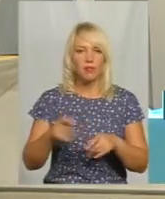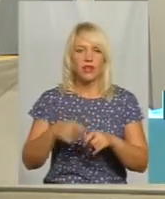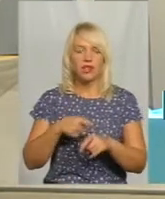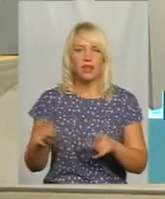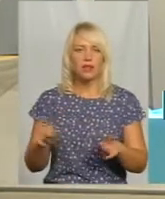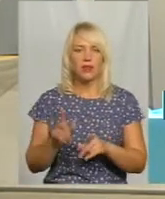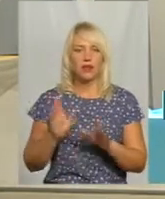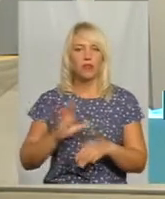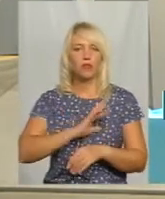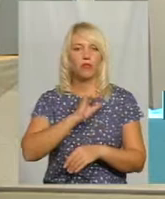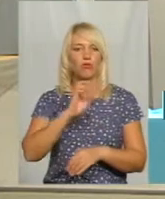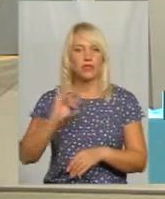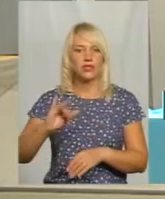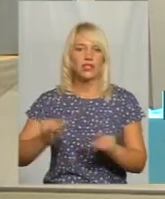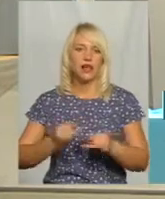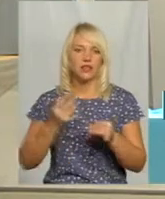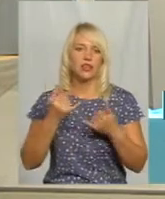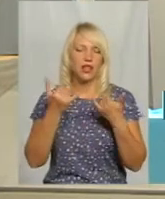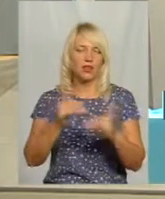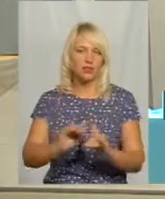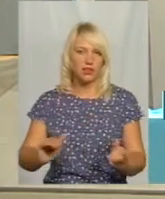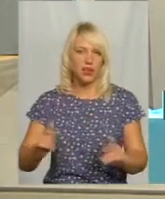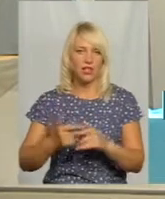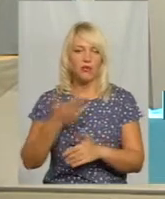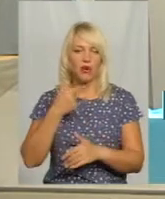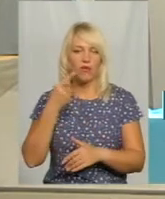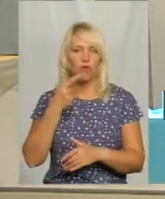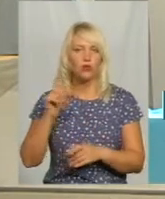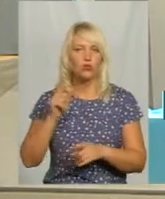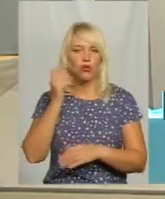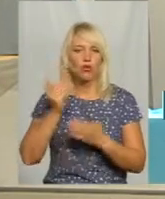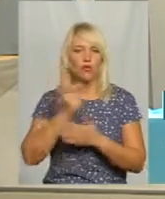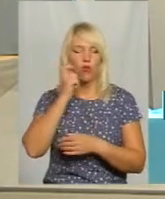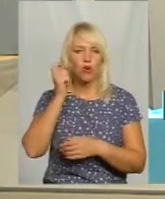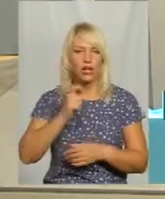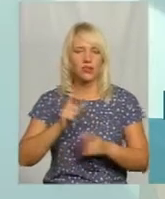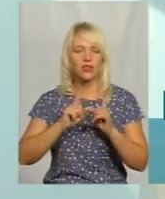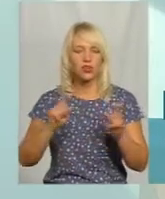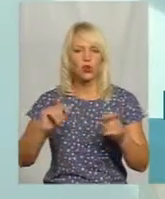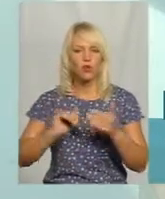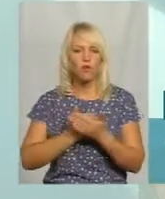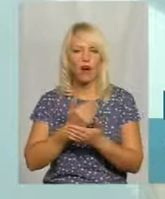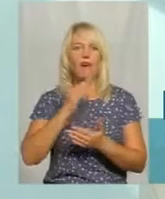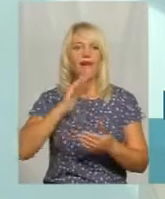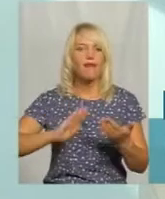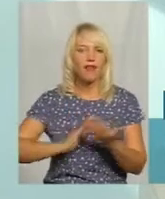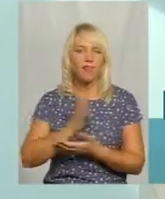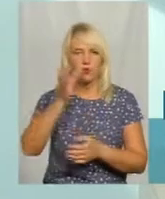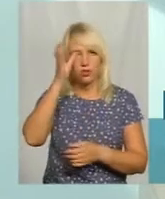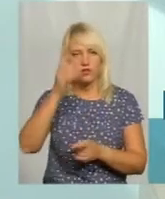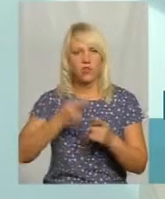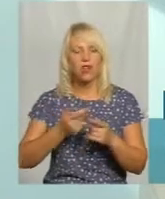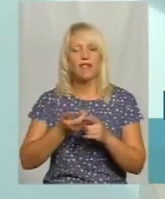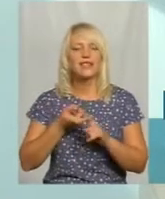був би цікавим для дітей. Тому що ми говоримо – нова українська школа, нова якість освіти. А від чого вона залежить? Як на мене, це три